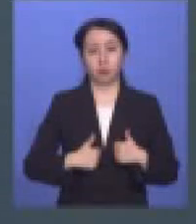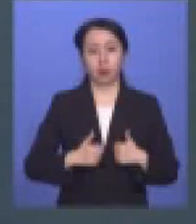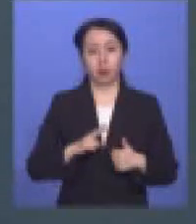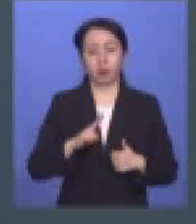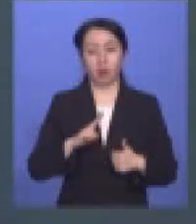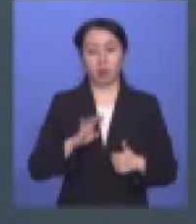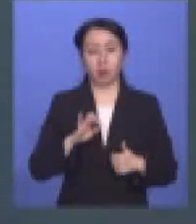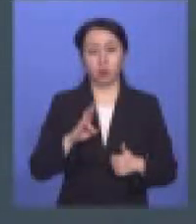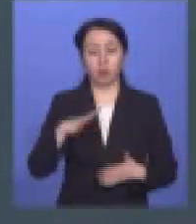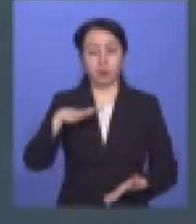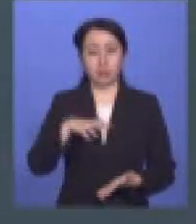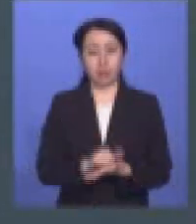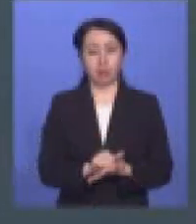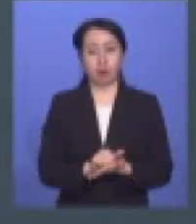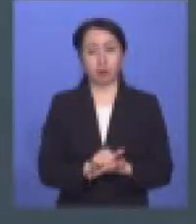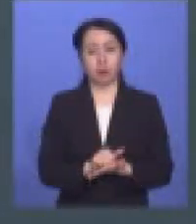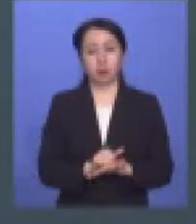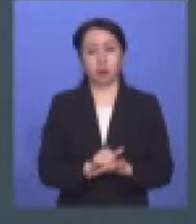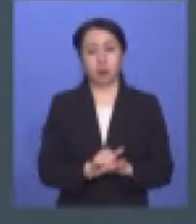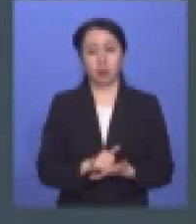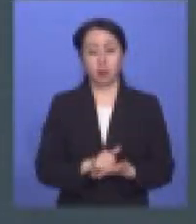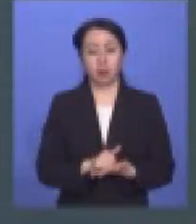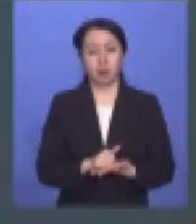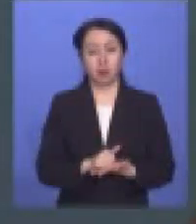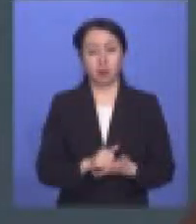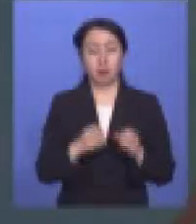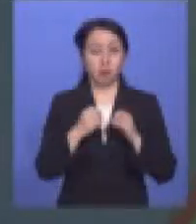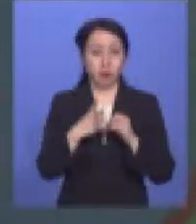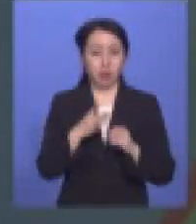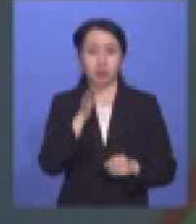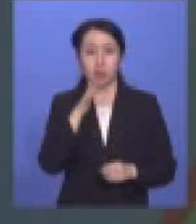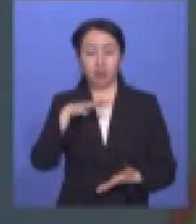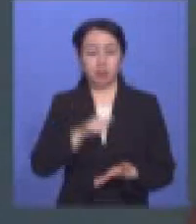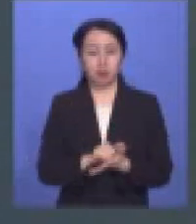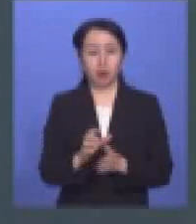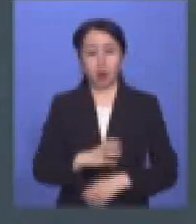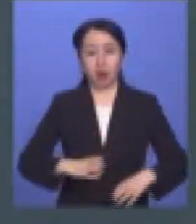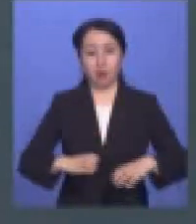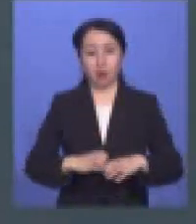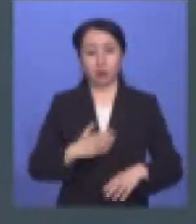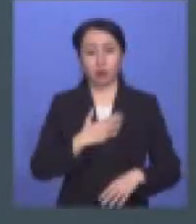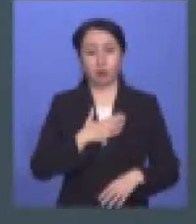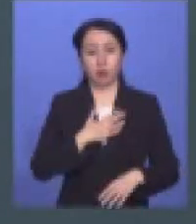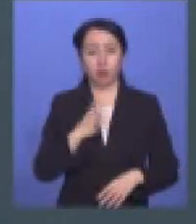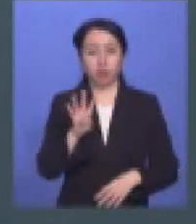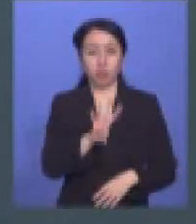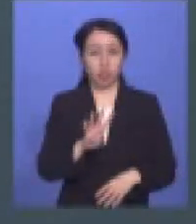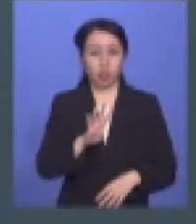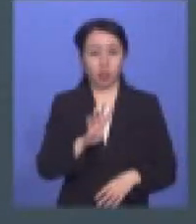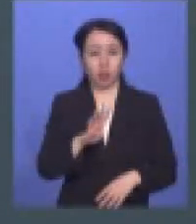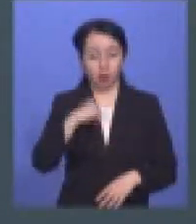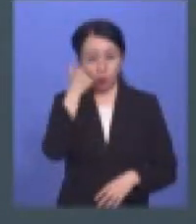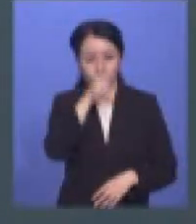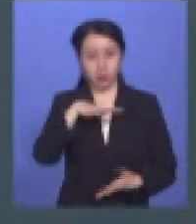Токжину. Занимаемся уже лет 15 занимаюсь, команда у меня уже года 4,